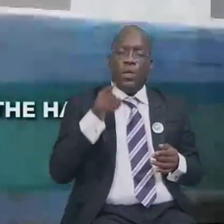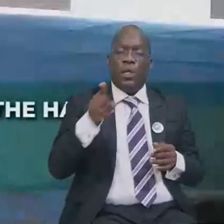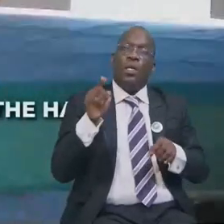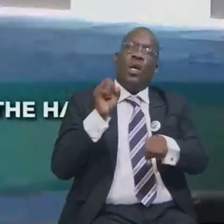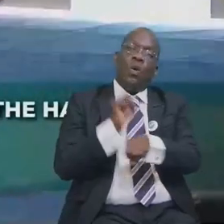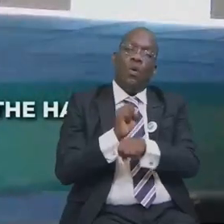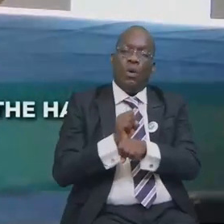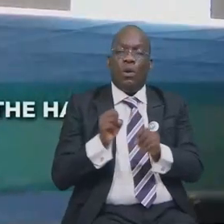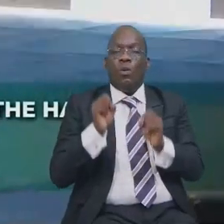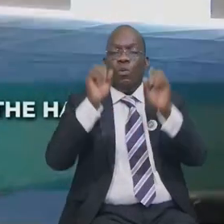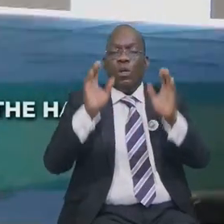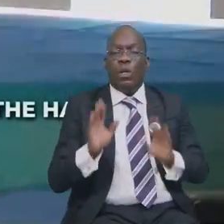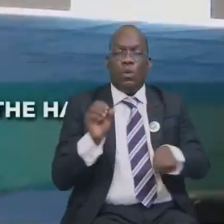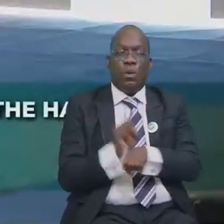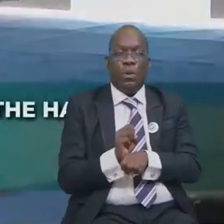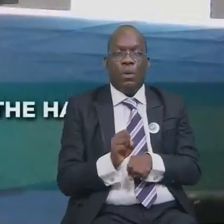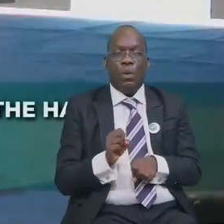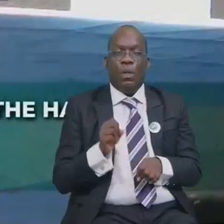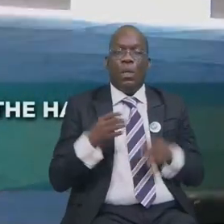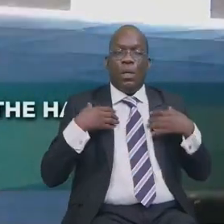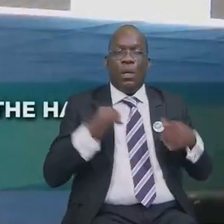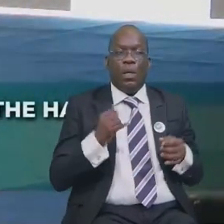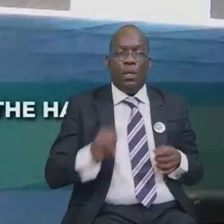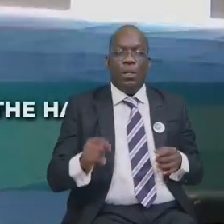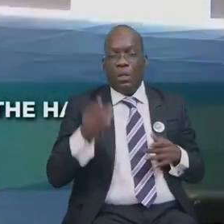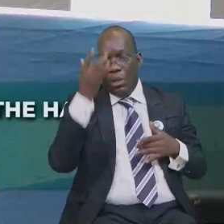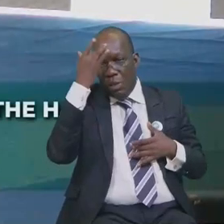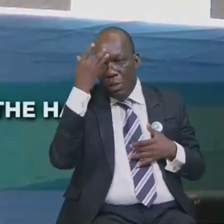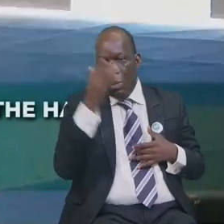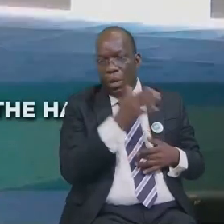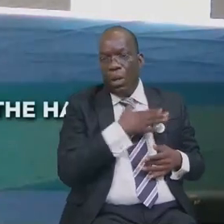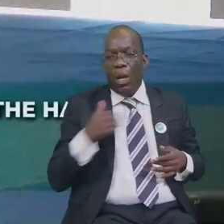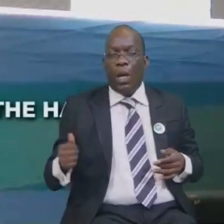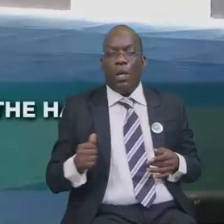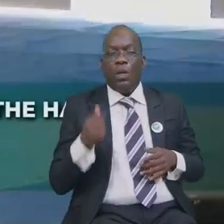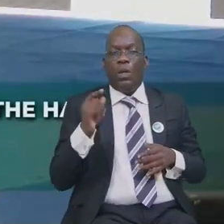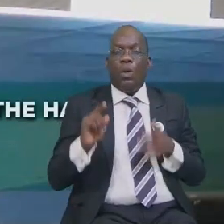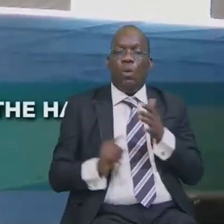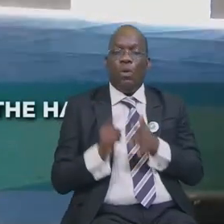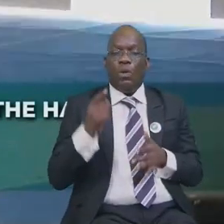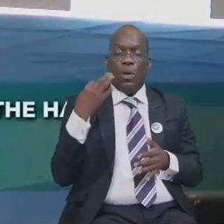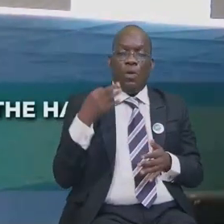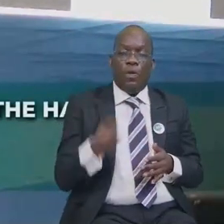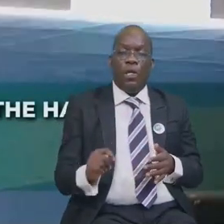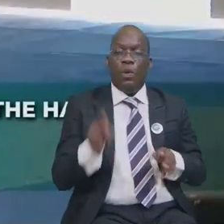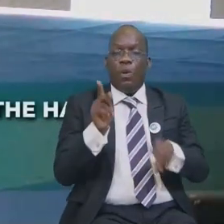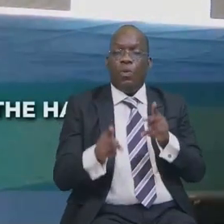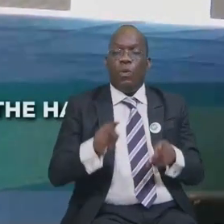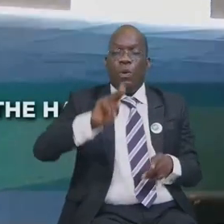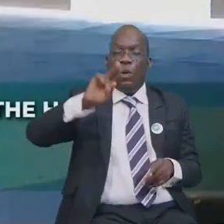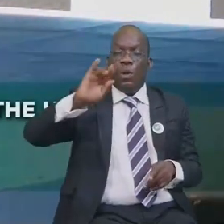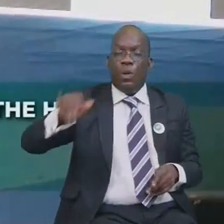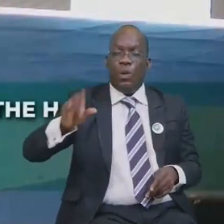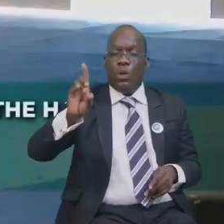miracles, guérissant les malades. Finalement, Judas Iscariote l'a